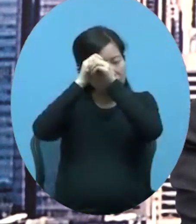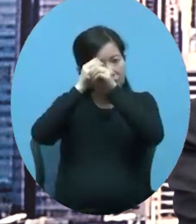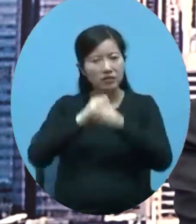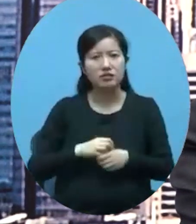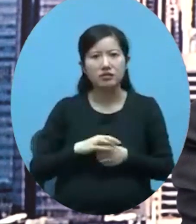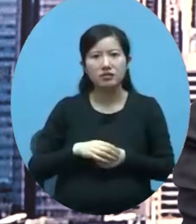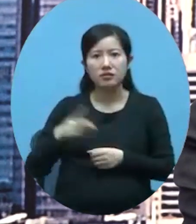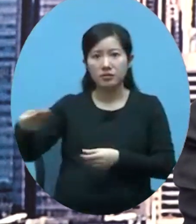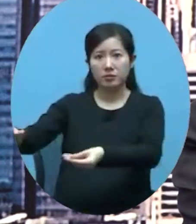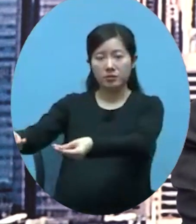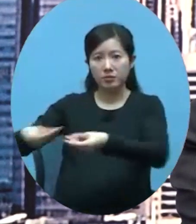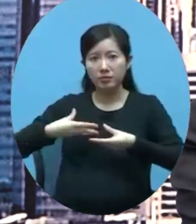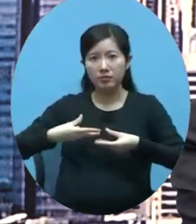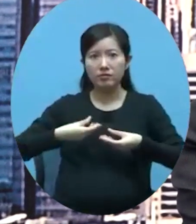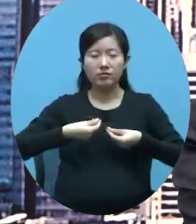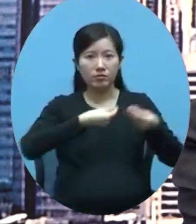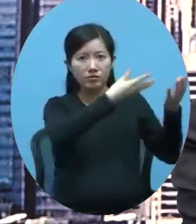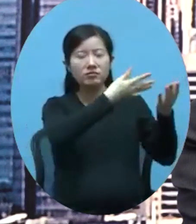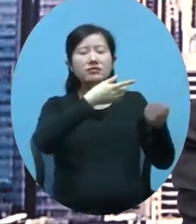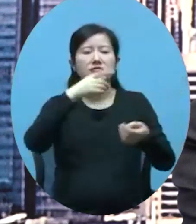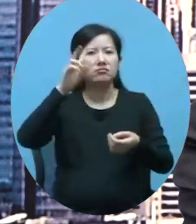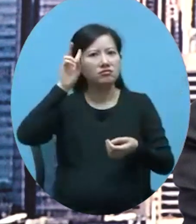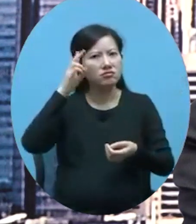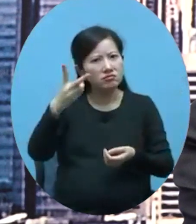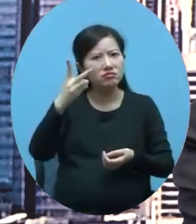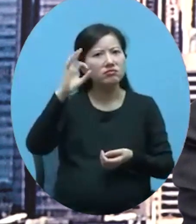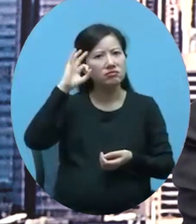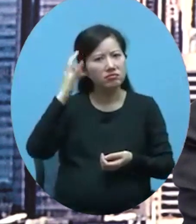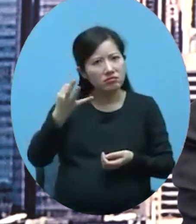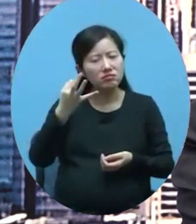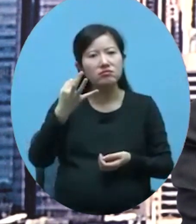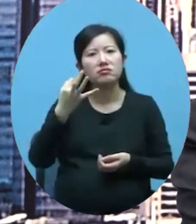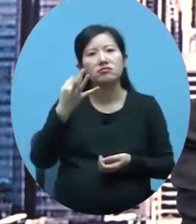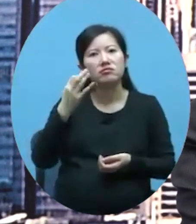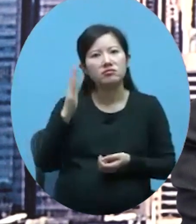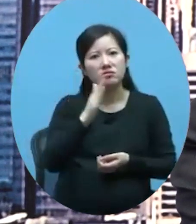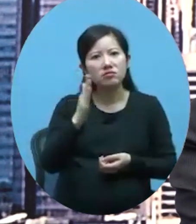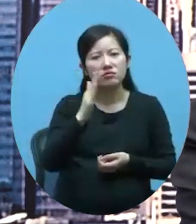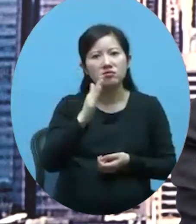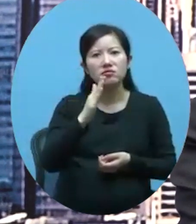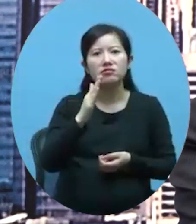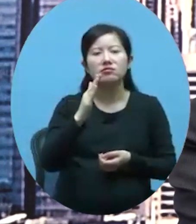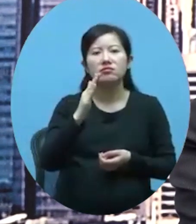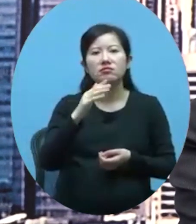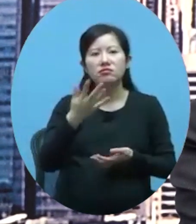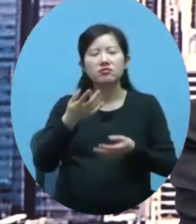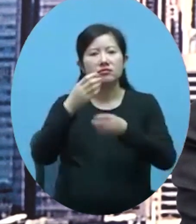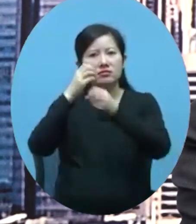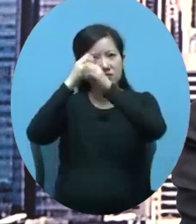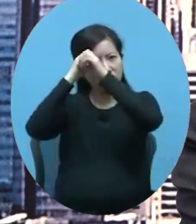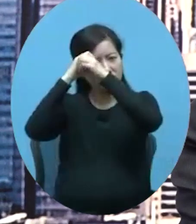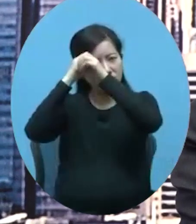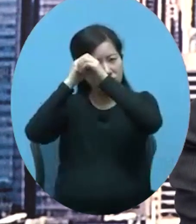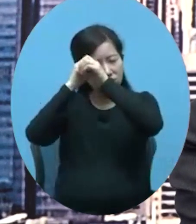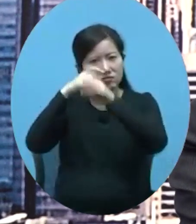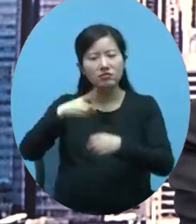大约需要两三个工作天就能够完成运送样本以及进行新